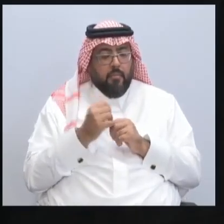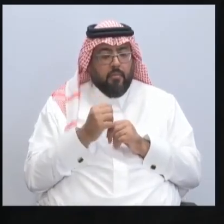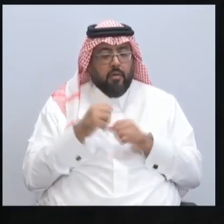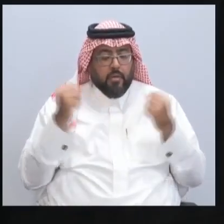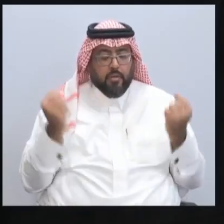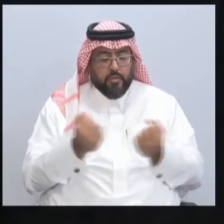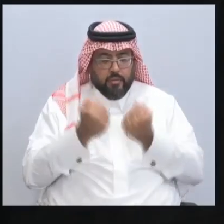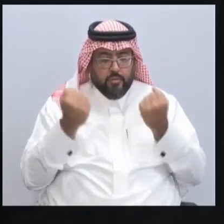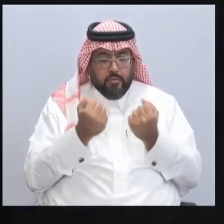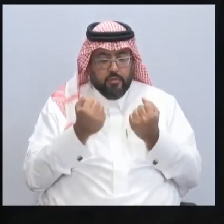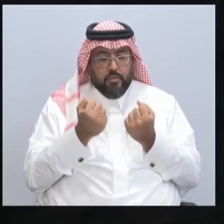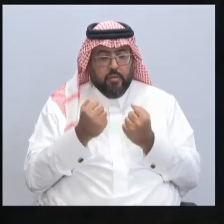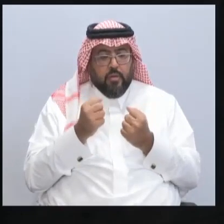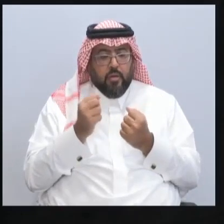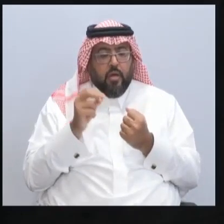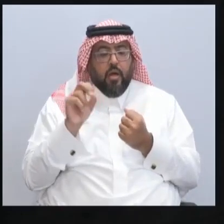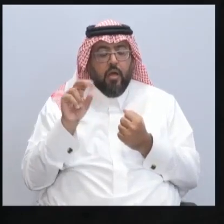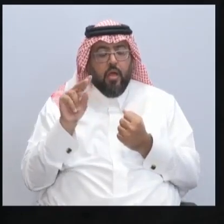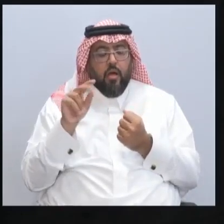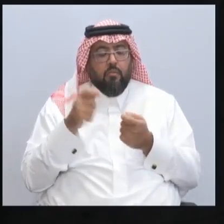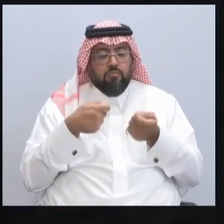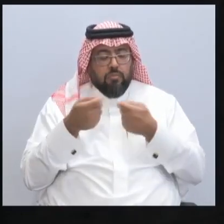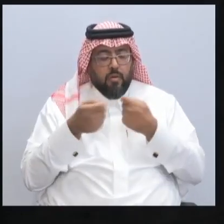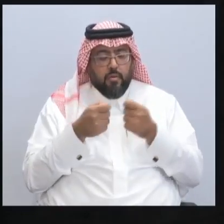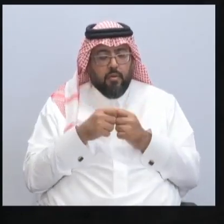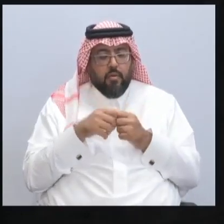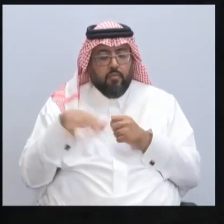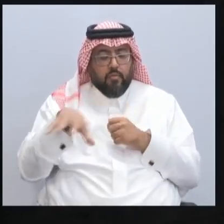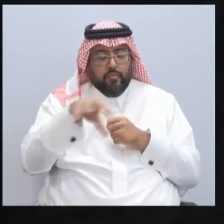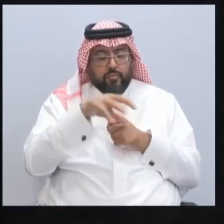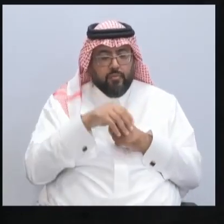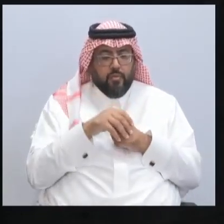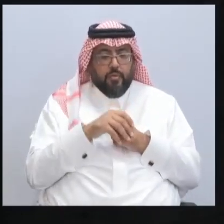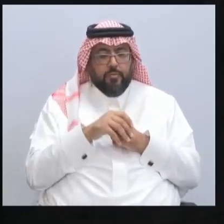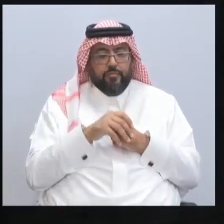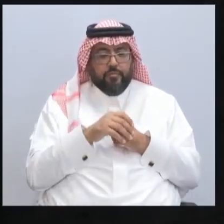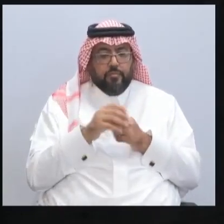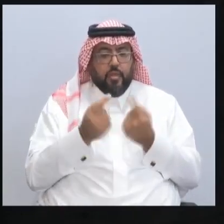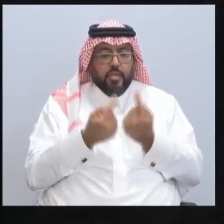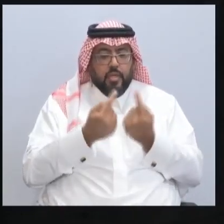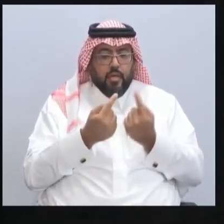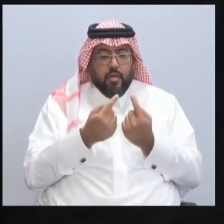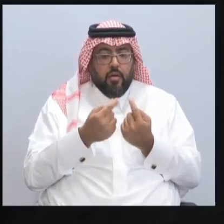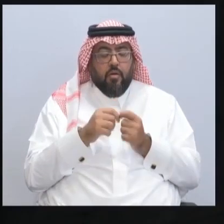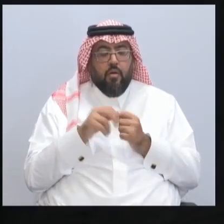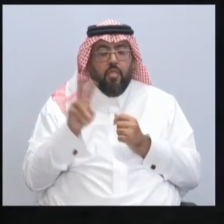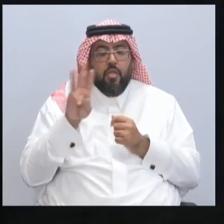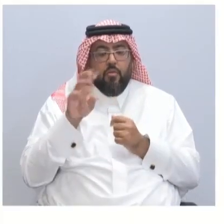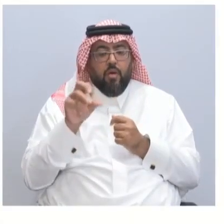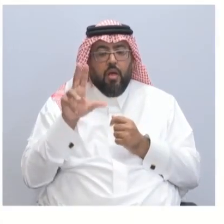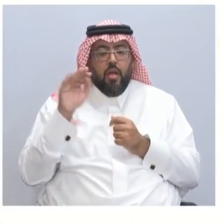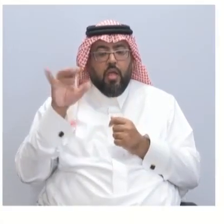الانشطه الاقتصاديه في دول مجس التعون ناتي للزراعه والثروه